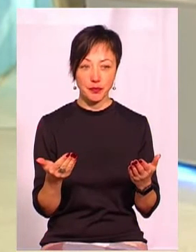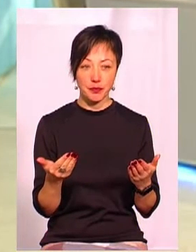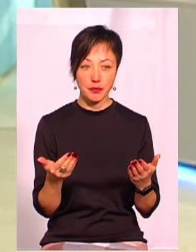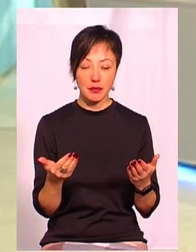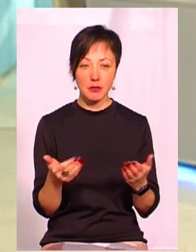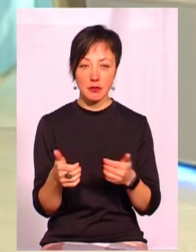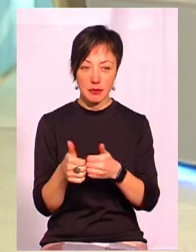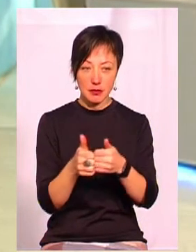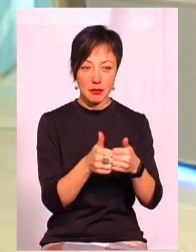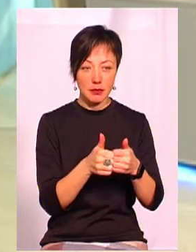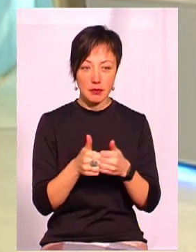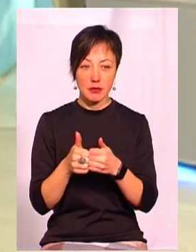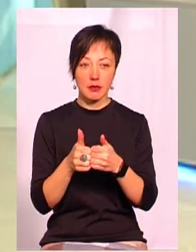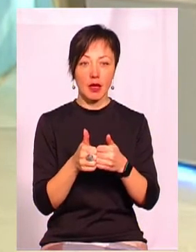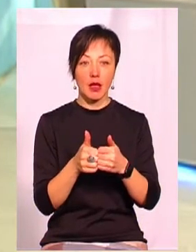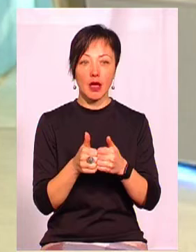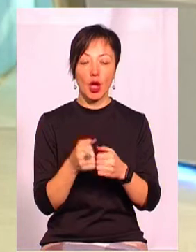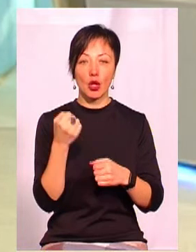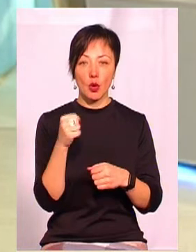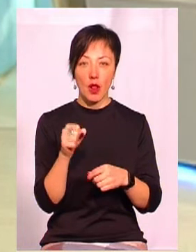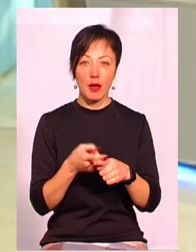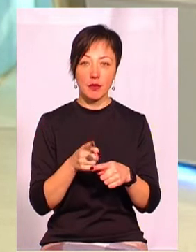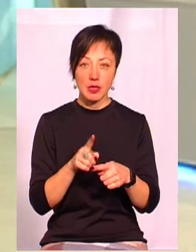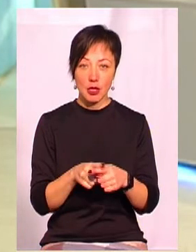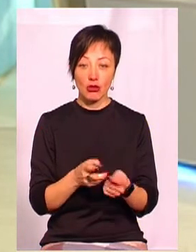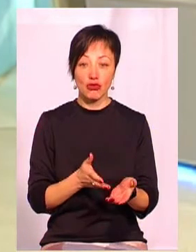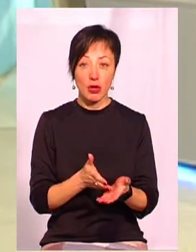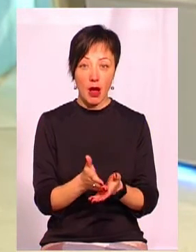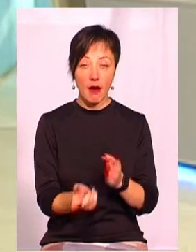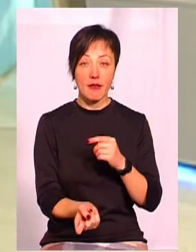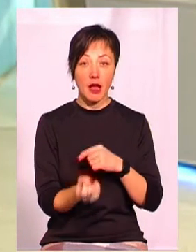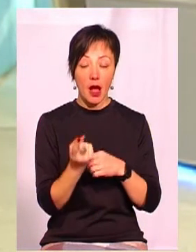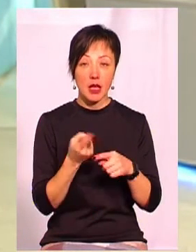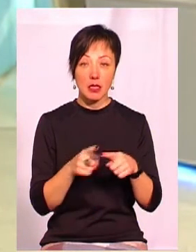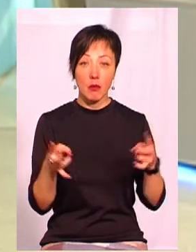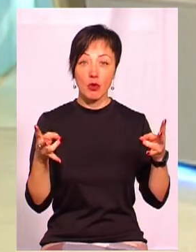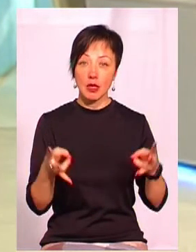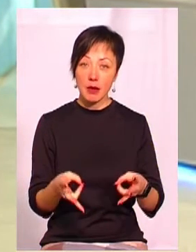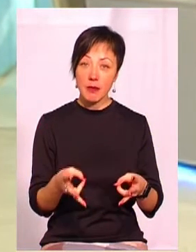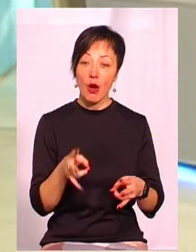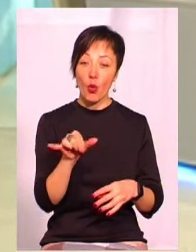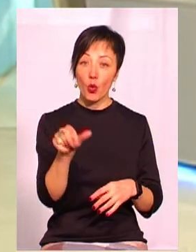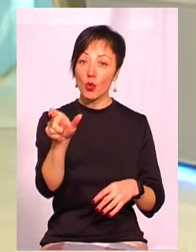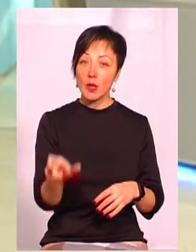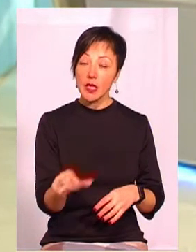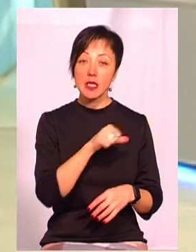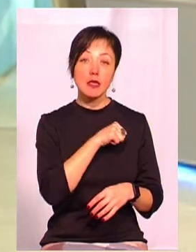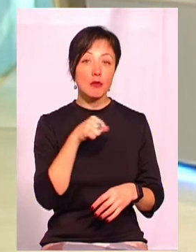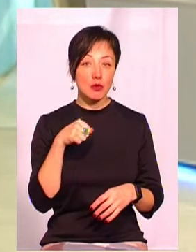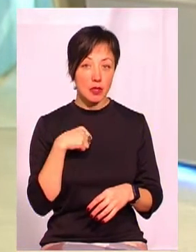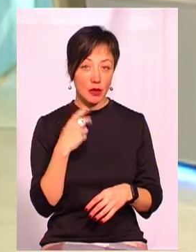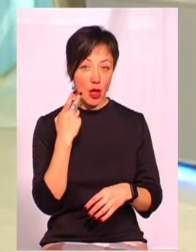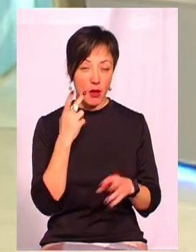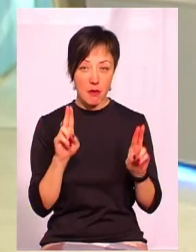руку. От, долаємо цей шлях, і виникає ця потреба самостійно, як